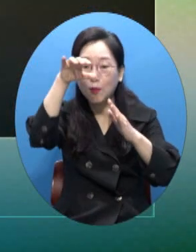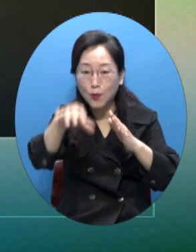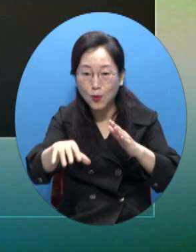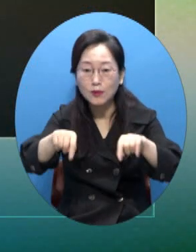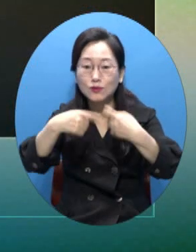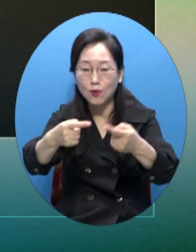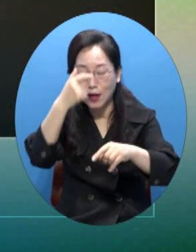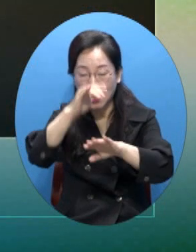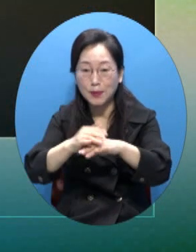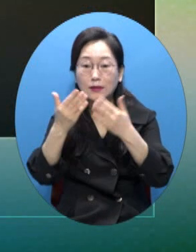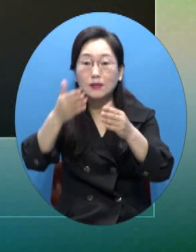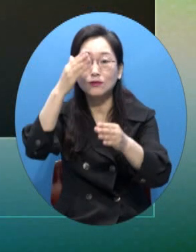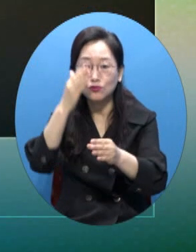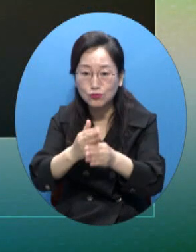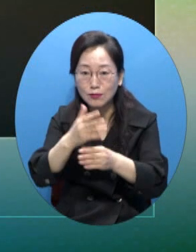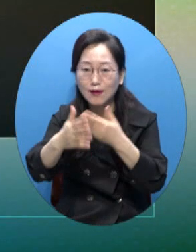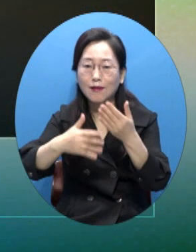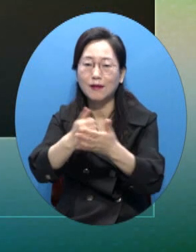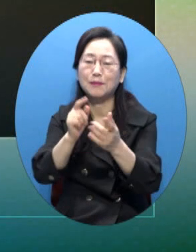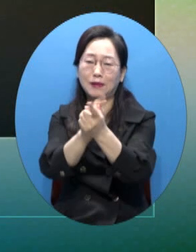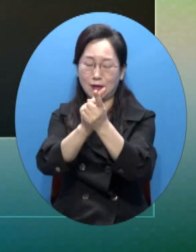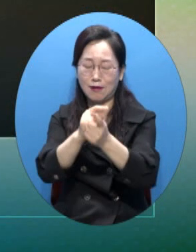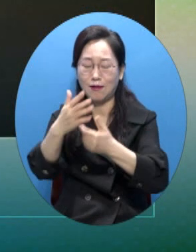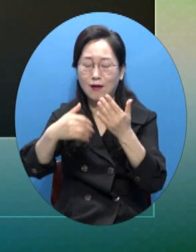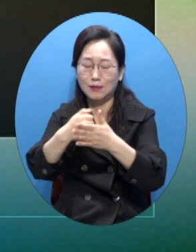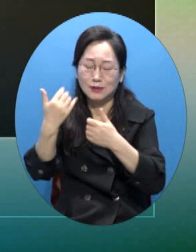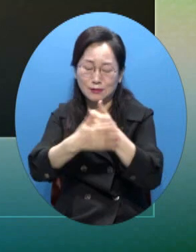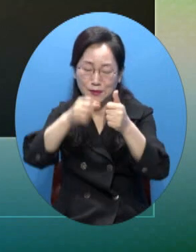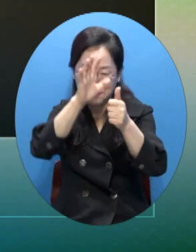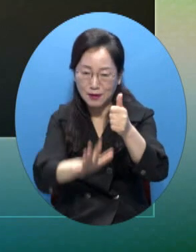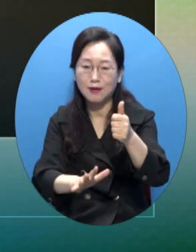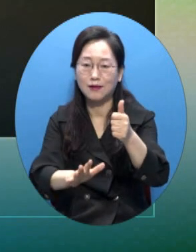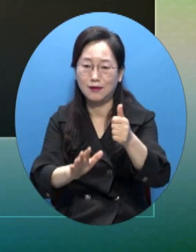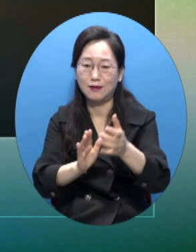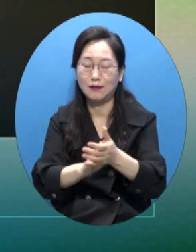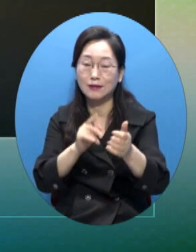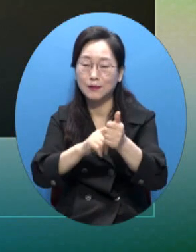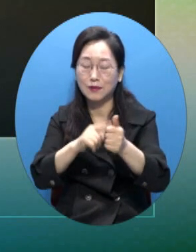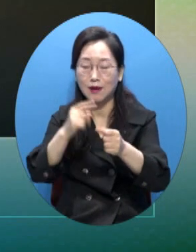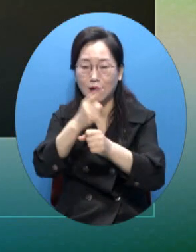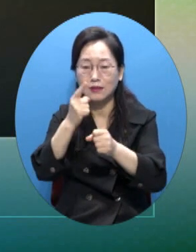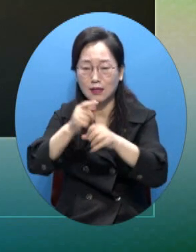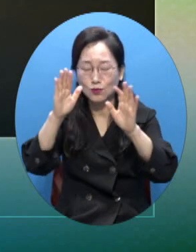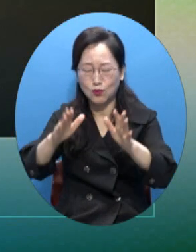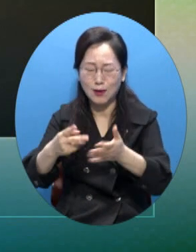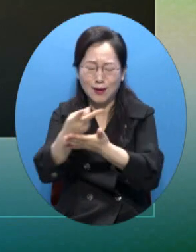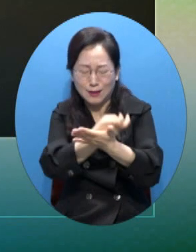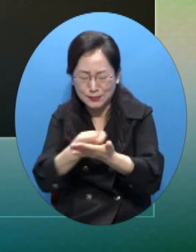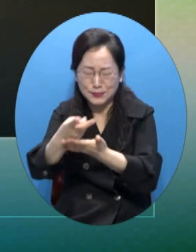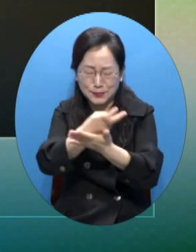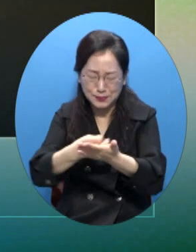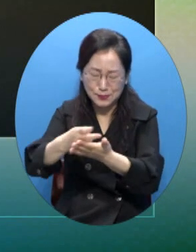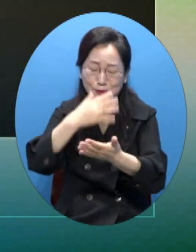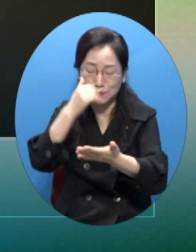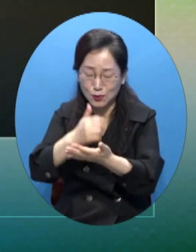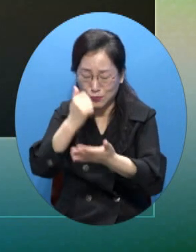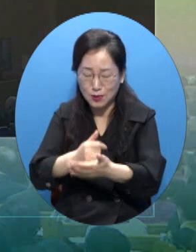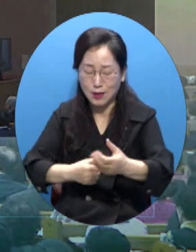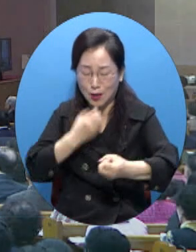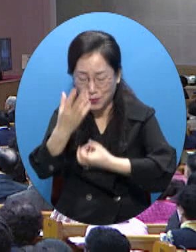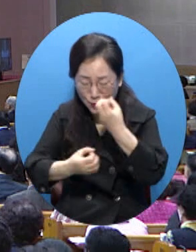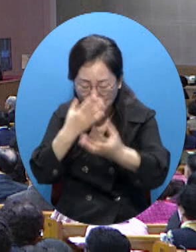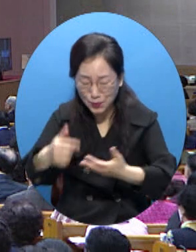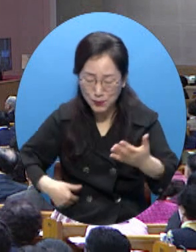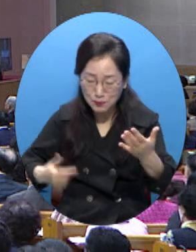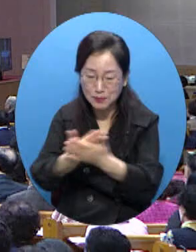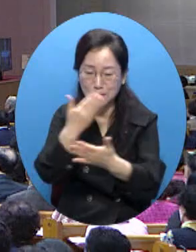가운데 하나님을 만났습니다. 하나님의 은혜가 임했습니다. 그는 한 시간 정도 대굴대굴 구르면서 자기 죄를 회개하고 하나님